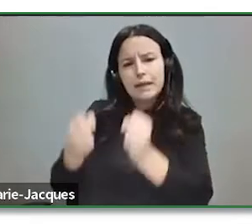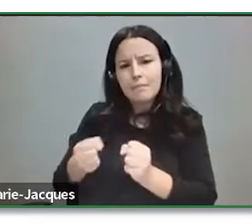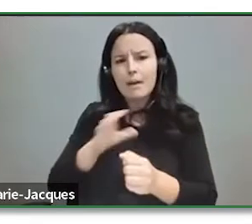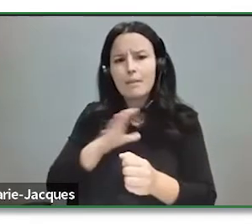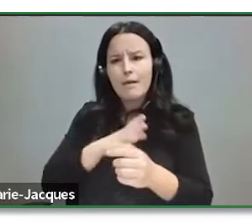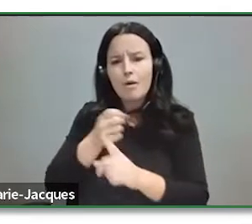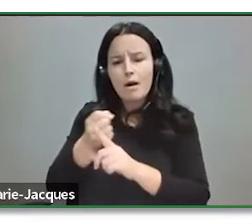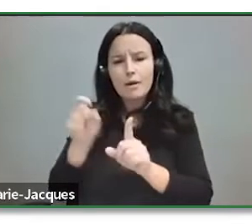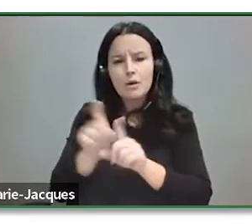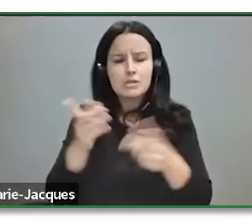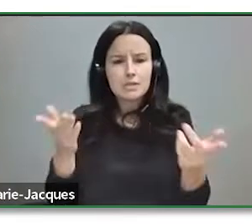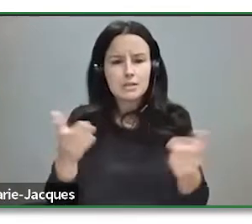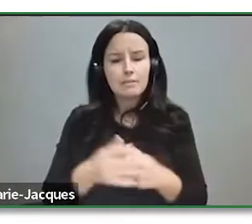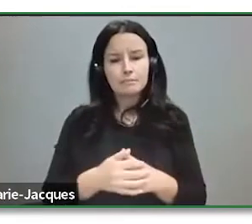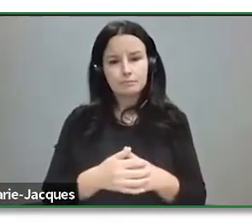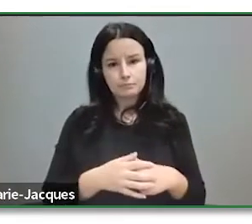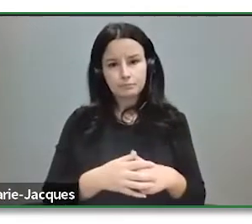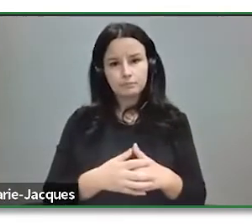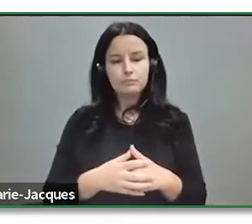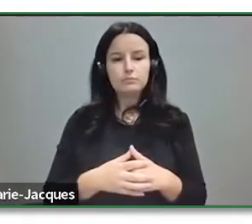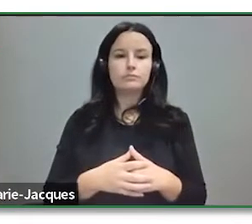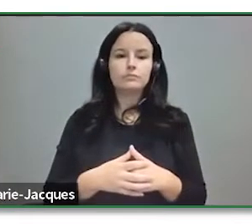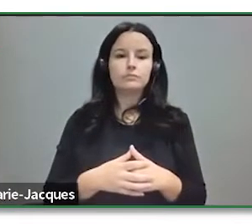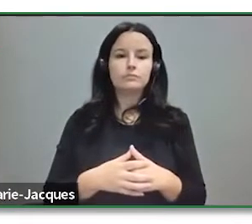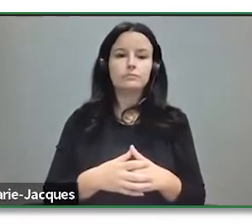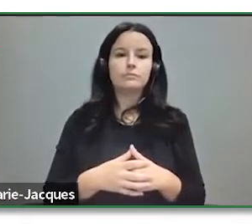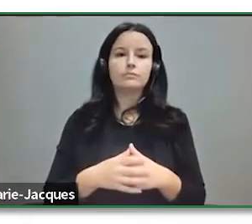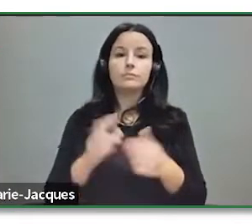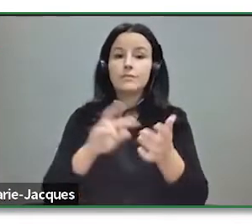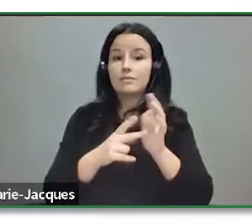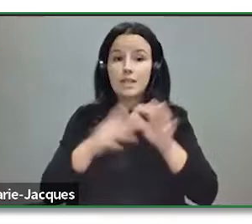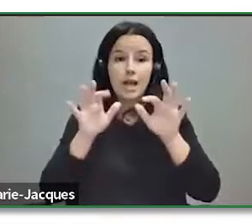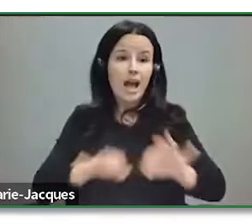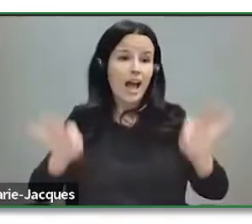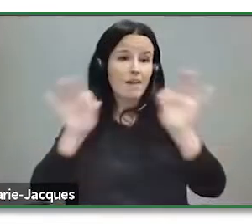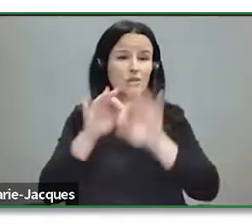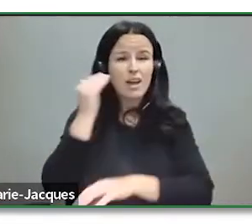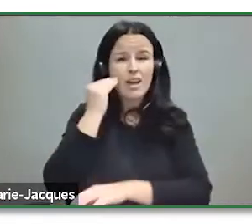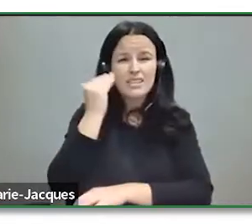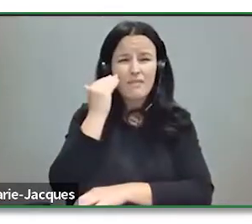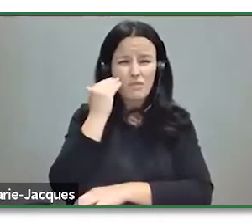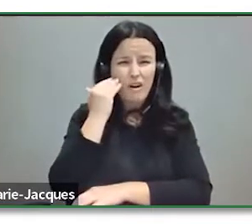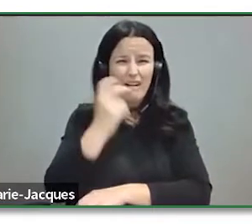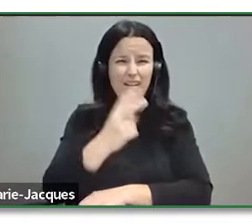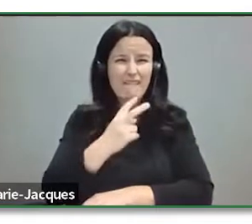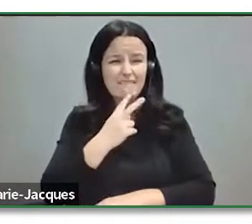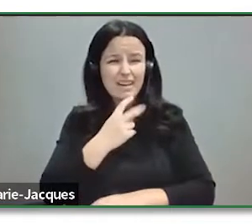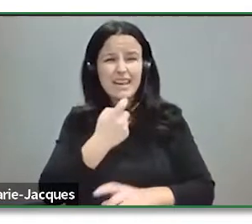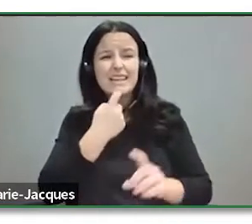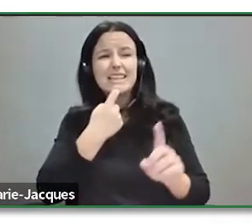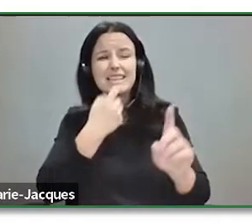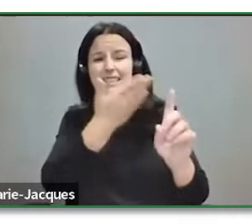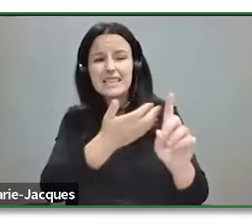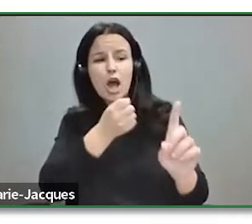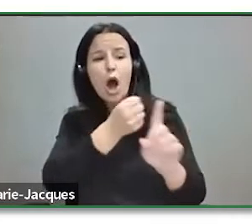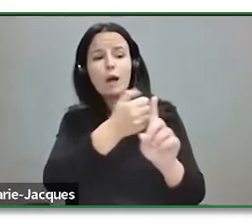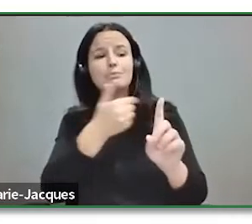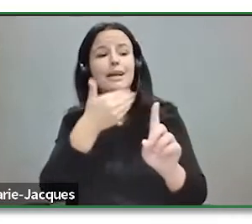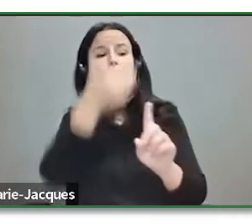je crois qu'il est important de voir qui est touché par ces obstacles. Sans